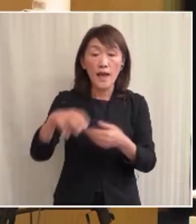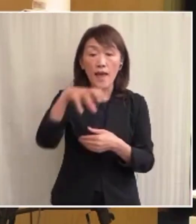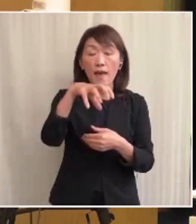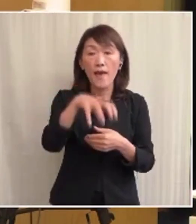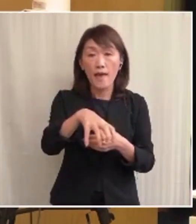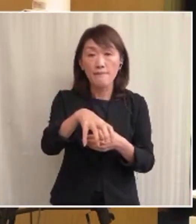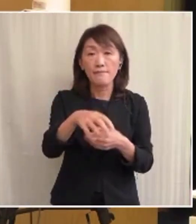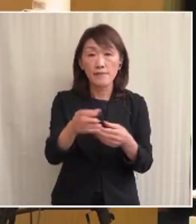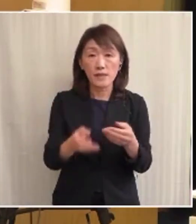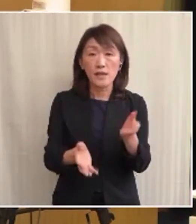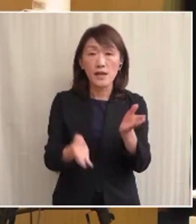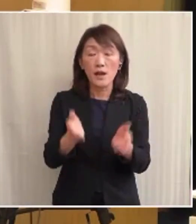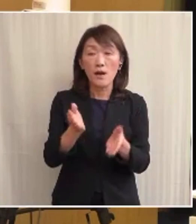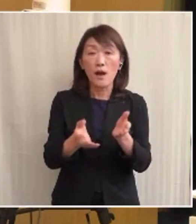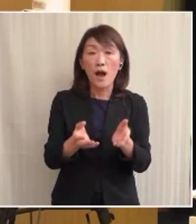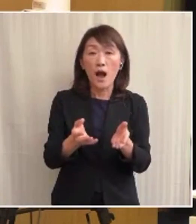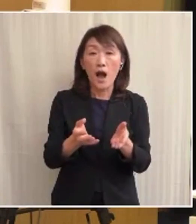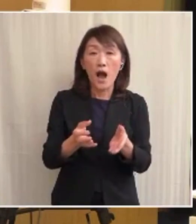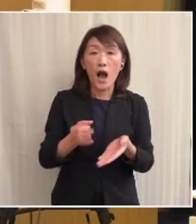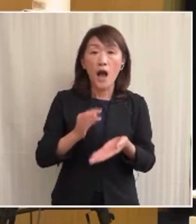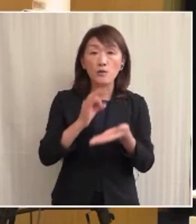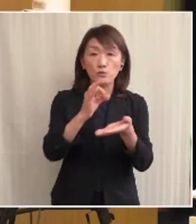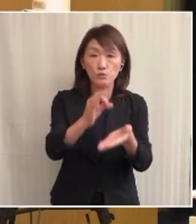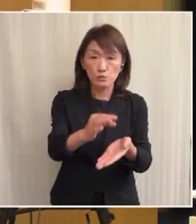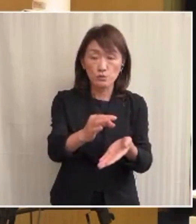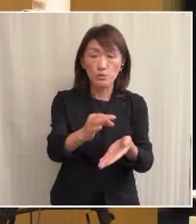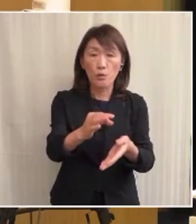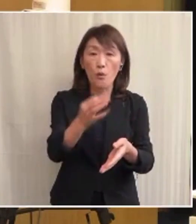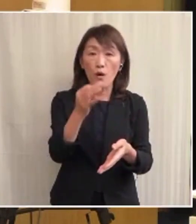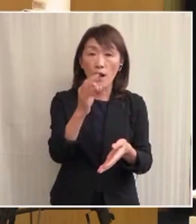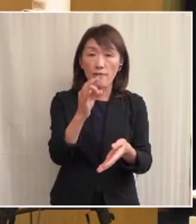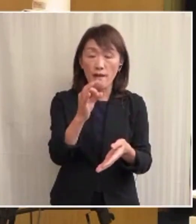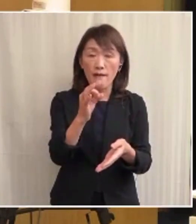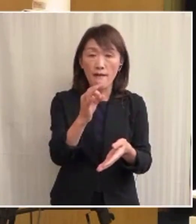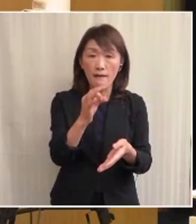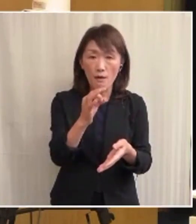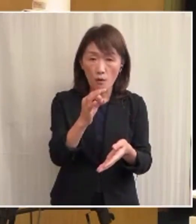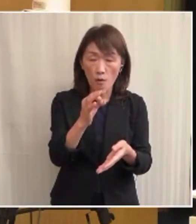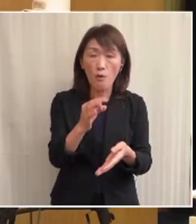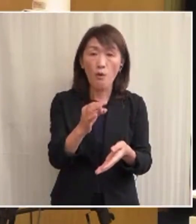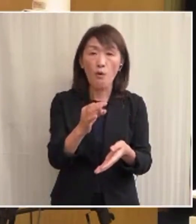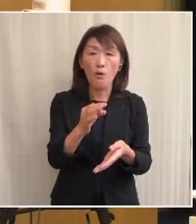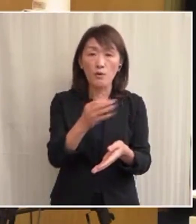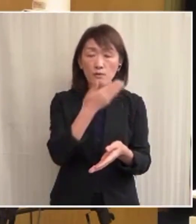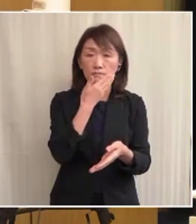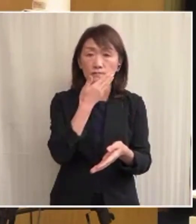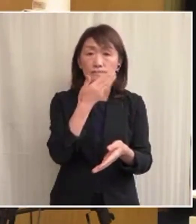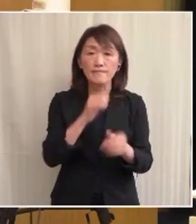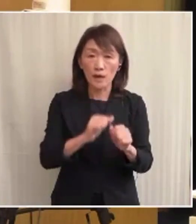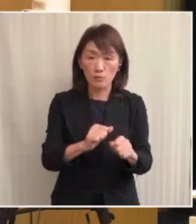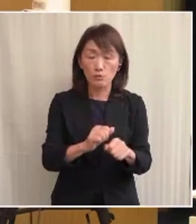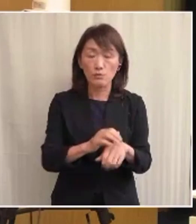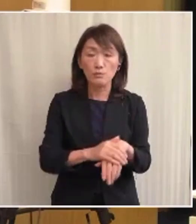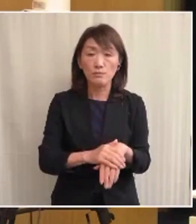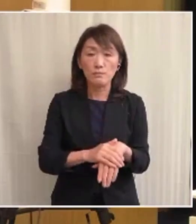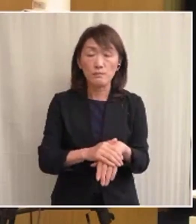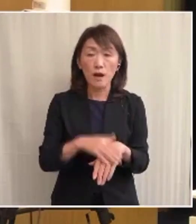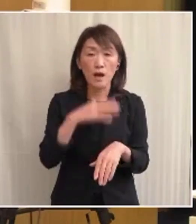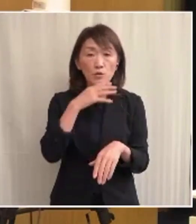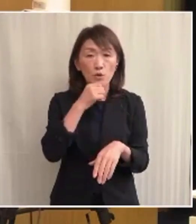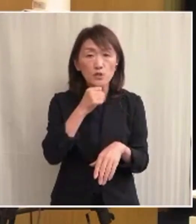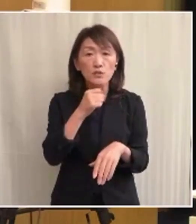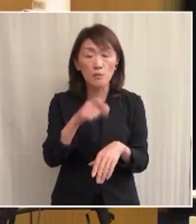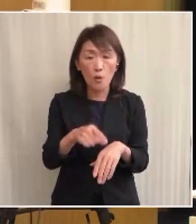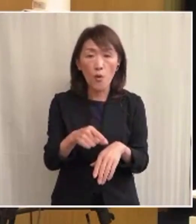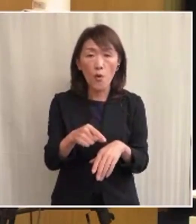ねを手厚くしまして、特に0歳児につきましては人の配置が十分できるように月例にもうかなり細か